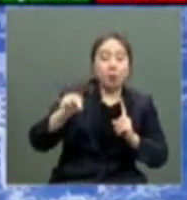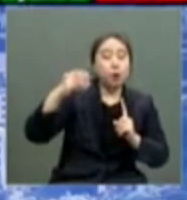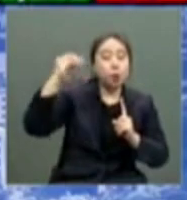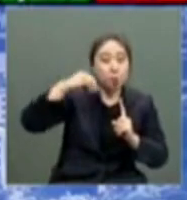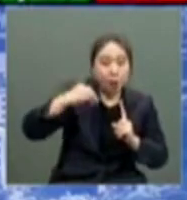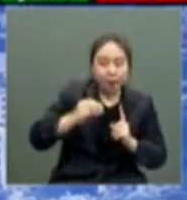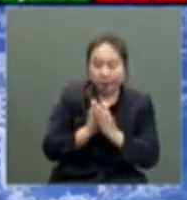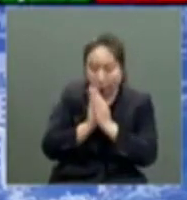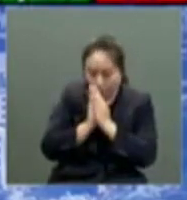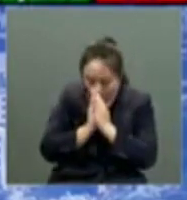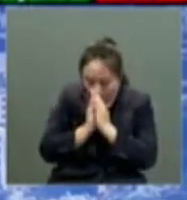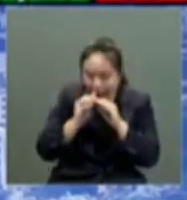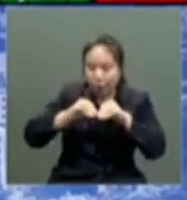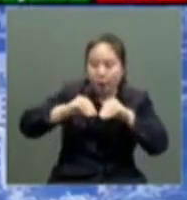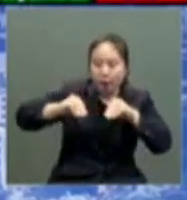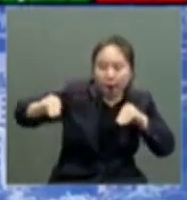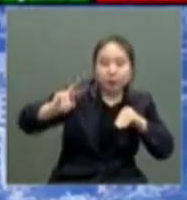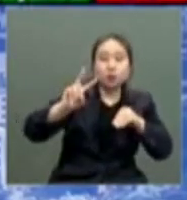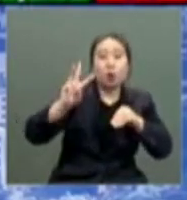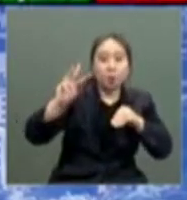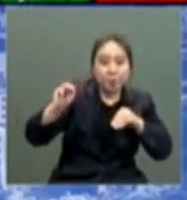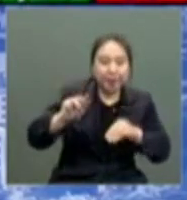เมตรในทุกๆวันฝากไหว้ต่างๆก็ห่างระยะ 2